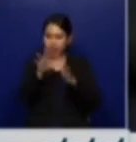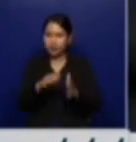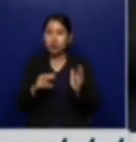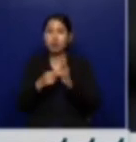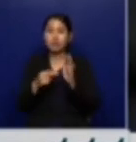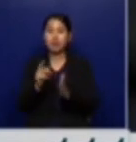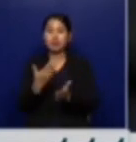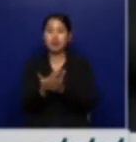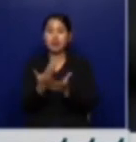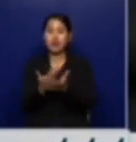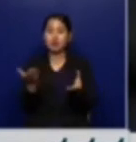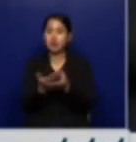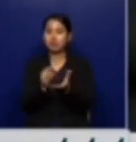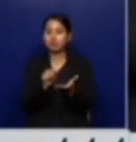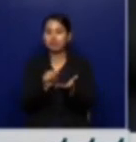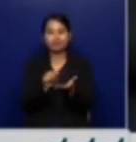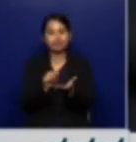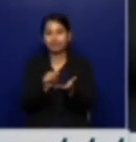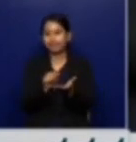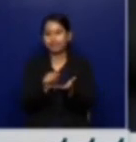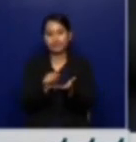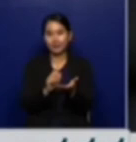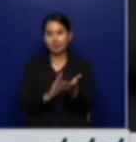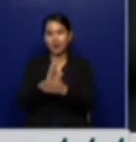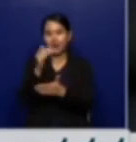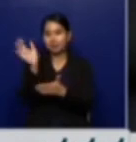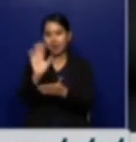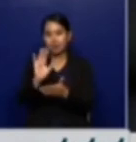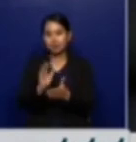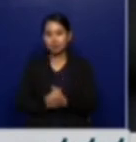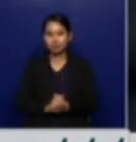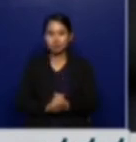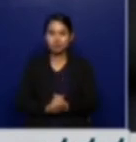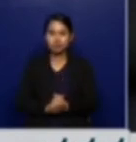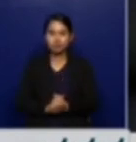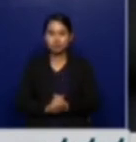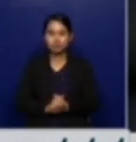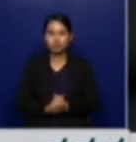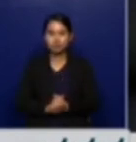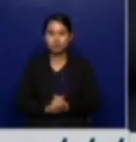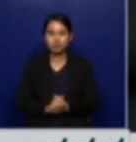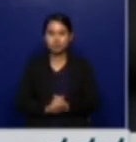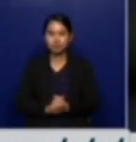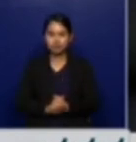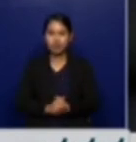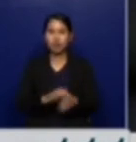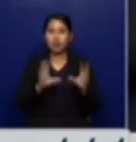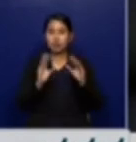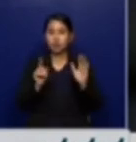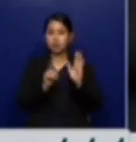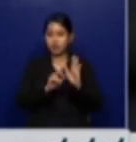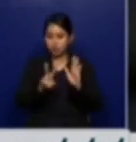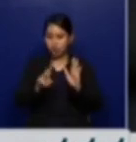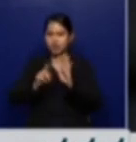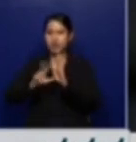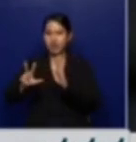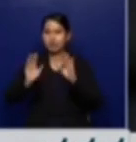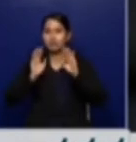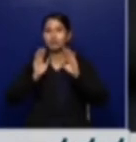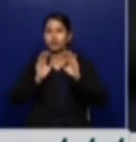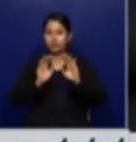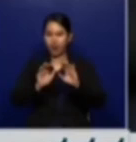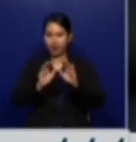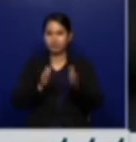บับนี้เนี่ยผมเห็นว่าไม่ควรผ่านให้เลยตั้งแต่วาระ2และวาระ3ฝากท่านประธานวิปพี่นาด้วย